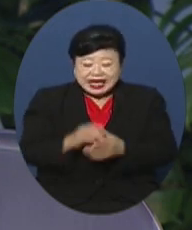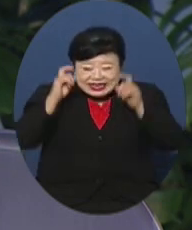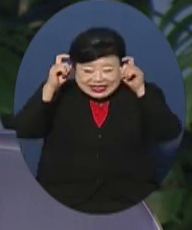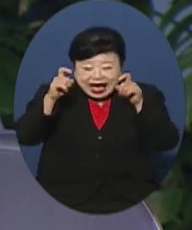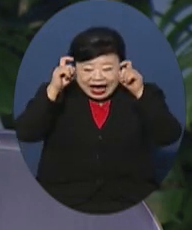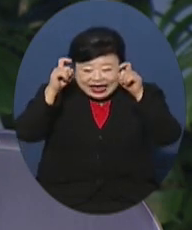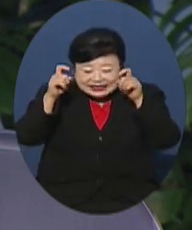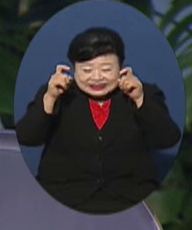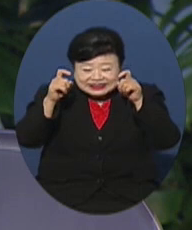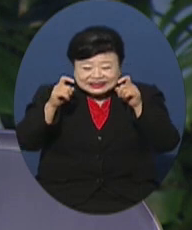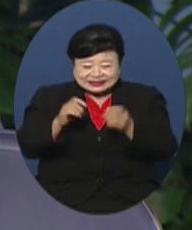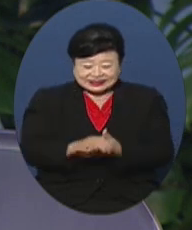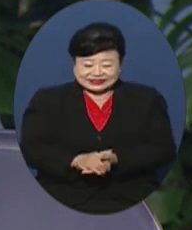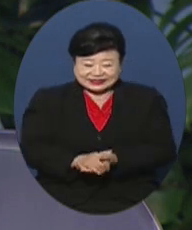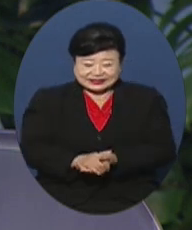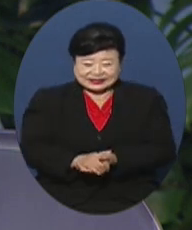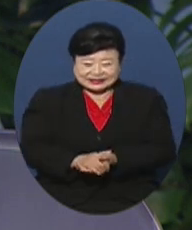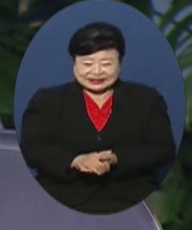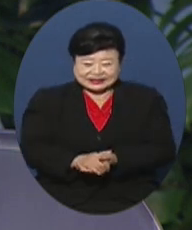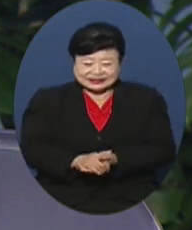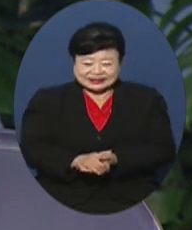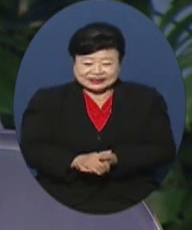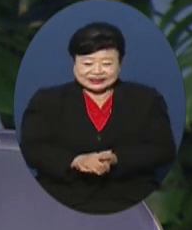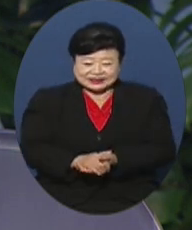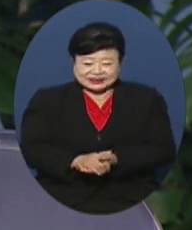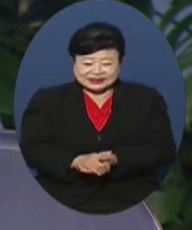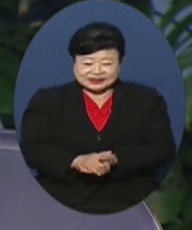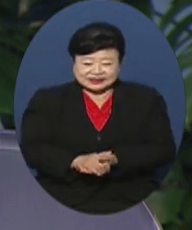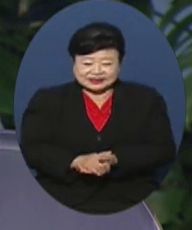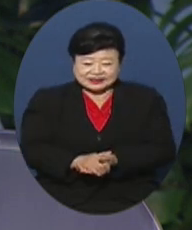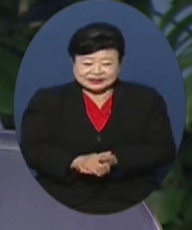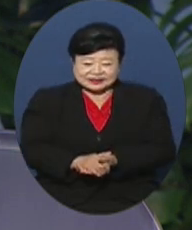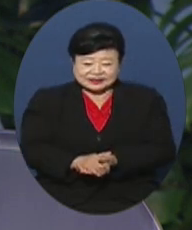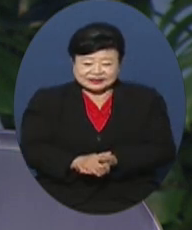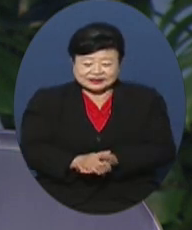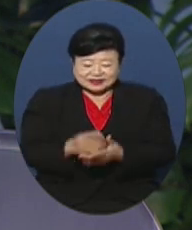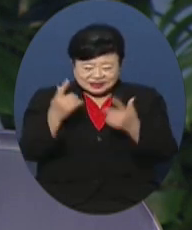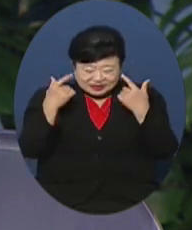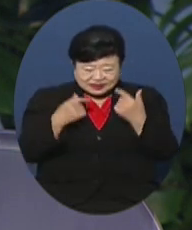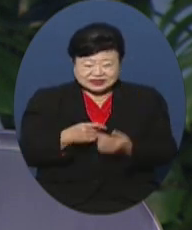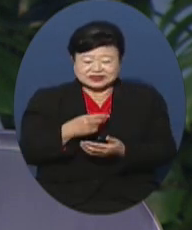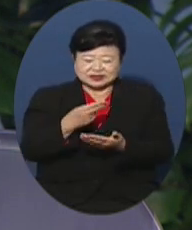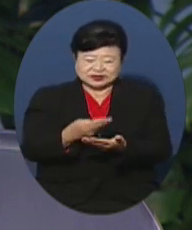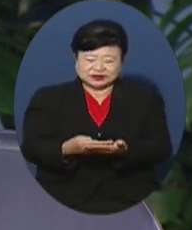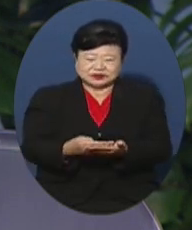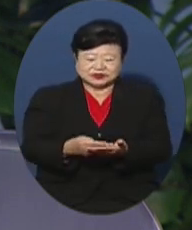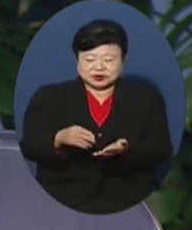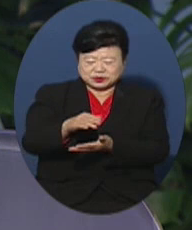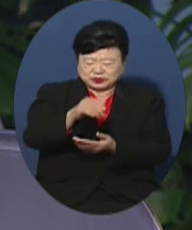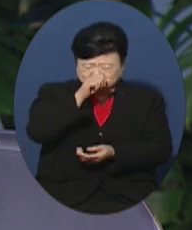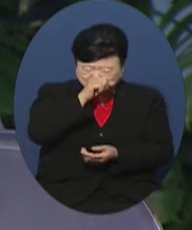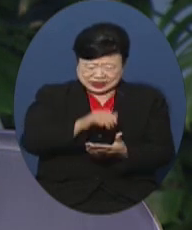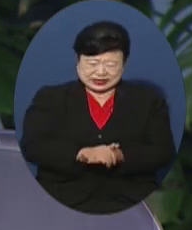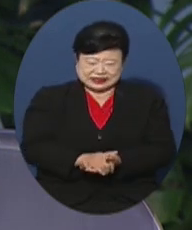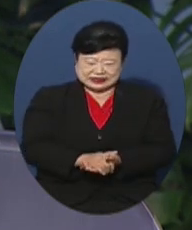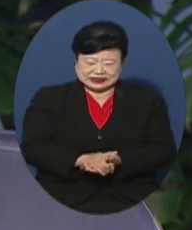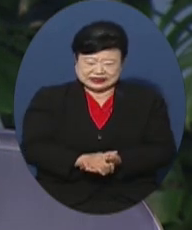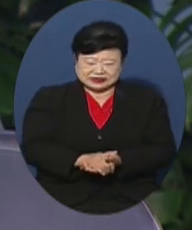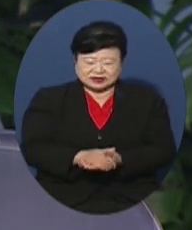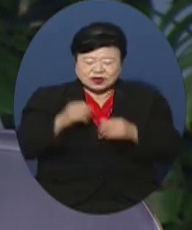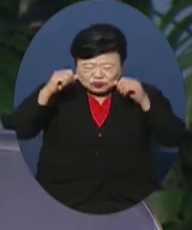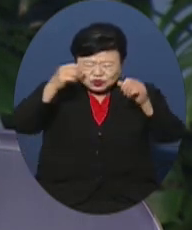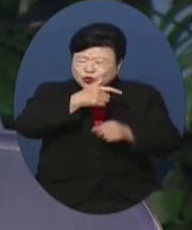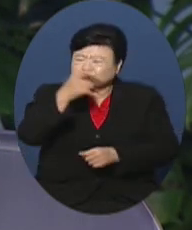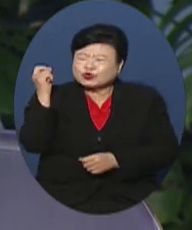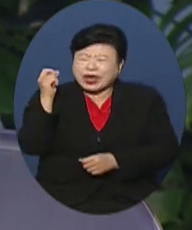양은 배부르고 안전하다고 느끼면 늘 높기를 놀기를 좋아하기 때문에 운동